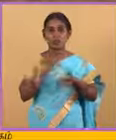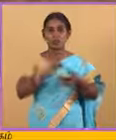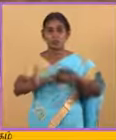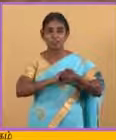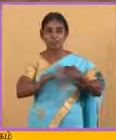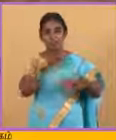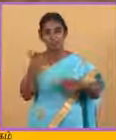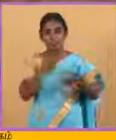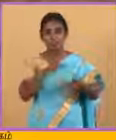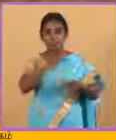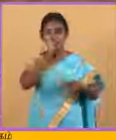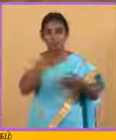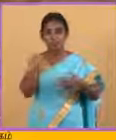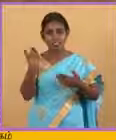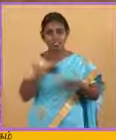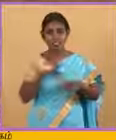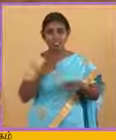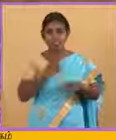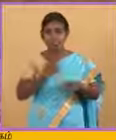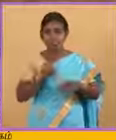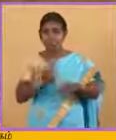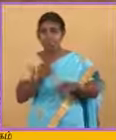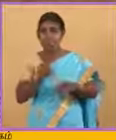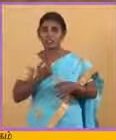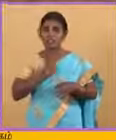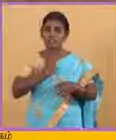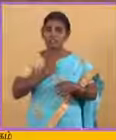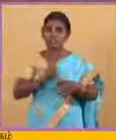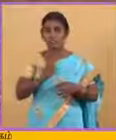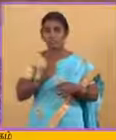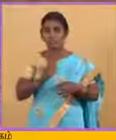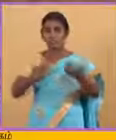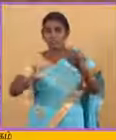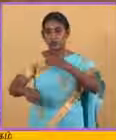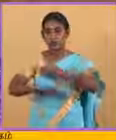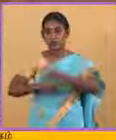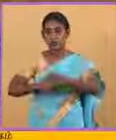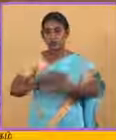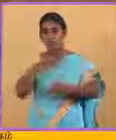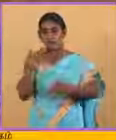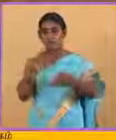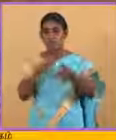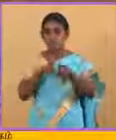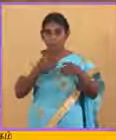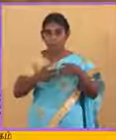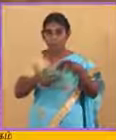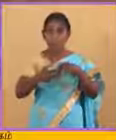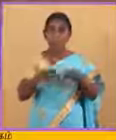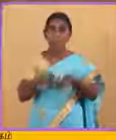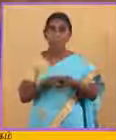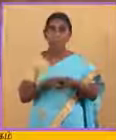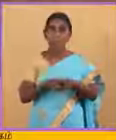வாழ மாட்டேன் என்று தன்னை மாய்த்து கொள்ள நினைத்தார். அந்த நேரத்தில் பாரியின் பெண் மக்கள்